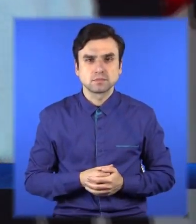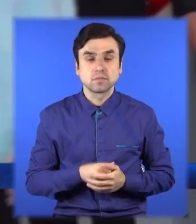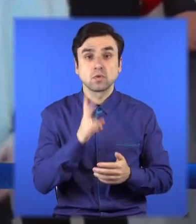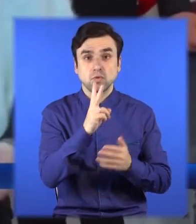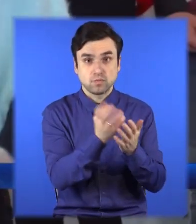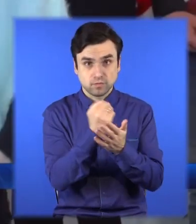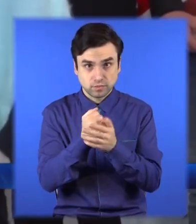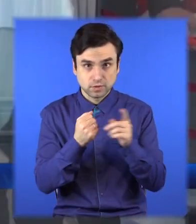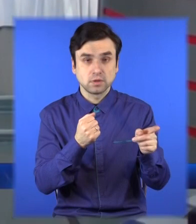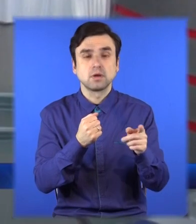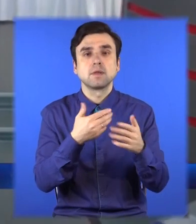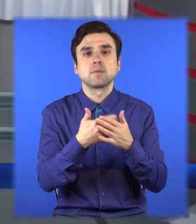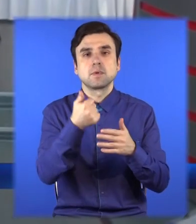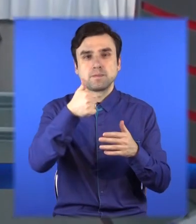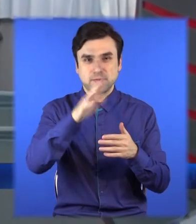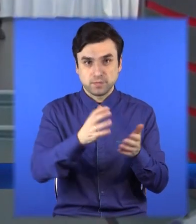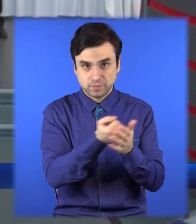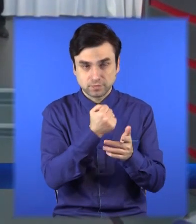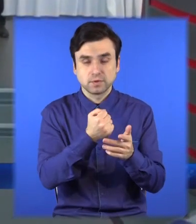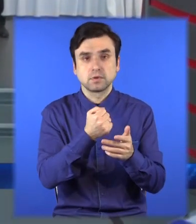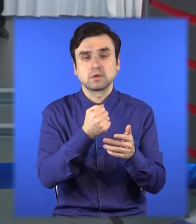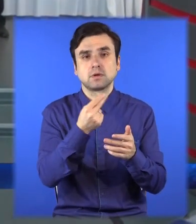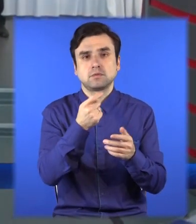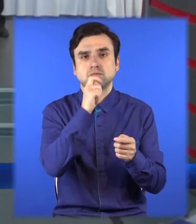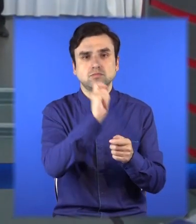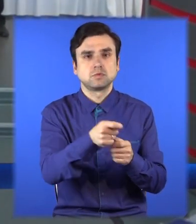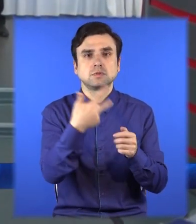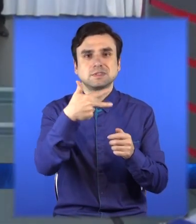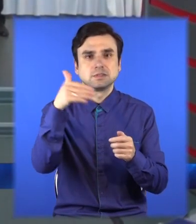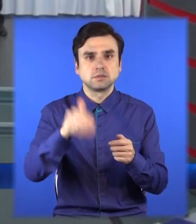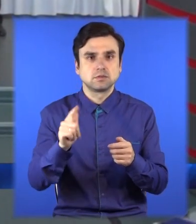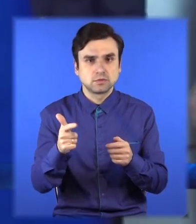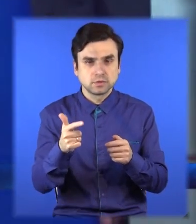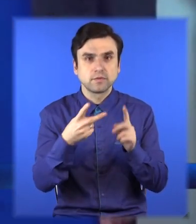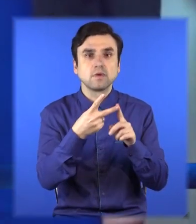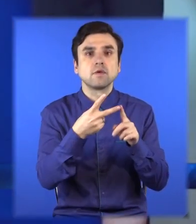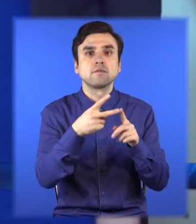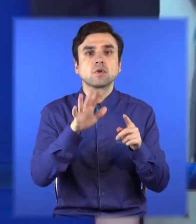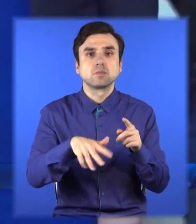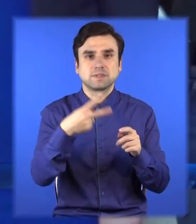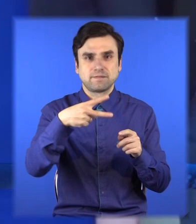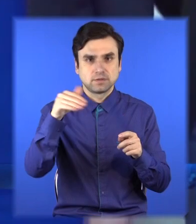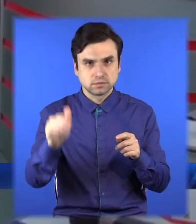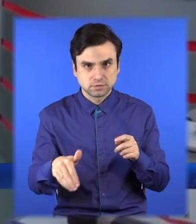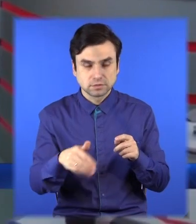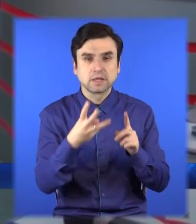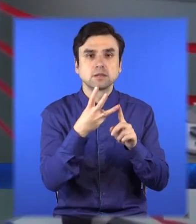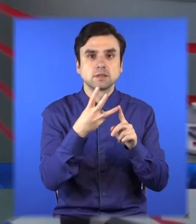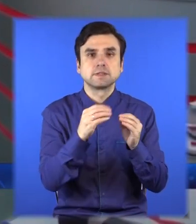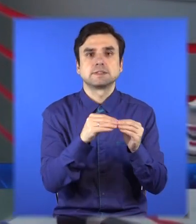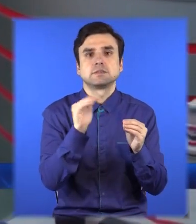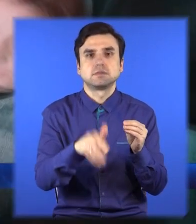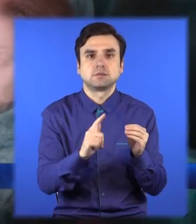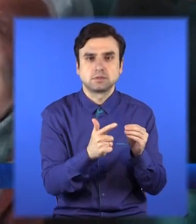– курси підвищення кваліфікації. За перше місце переможцям виплатять заохочення у 30 тисяч гривень, за друге – 20 тисяч гривень, за третє